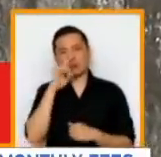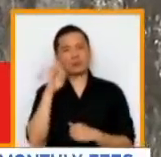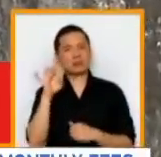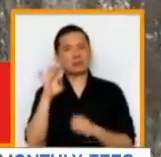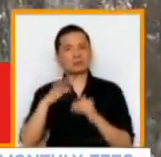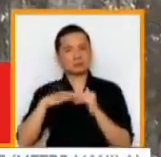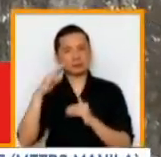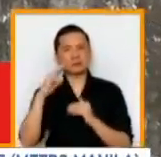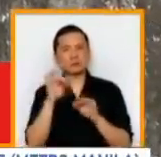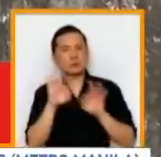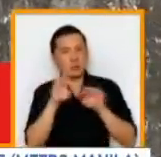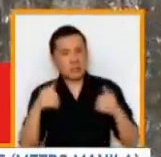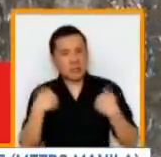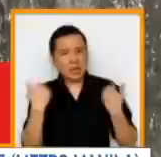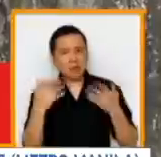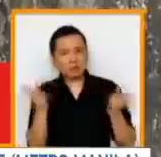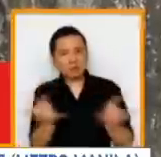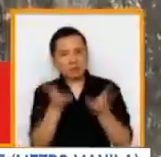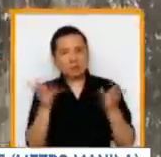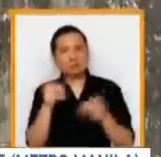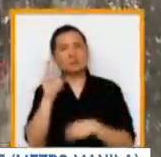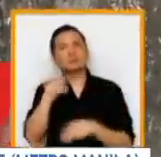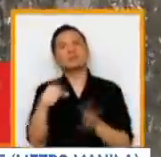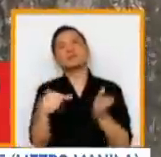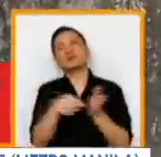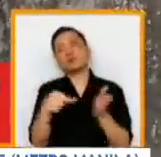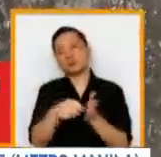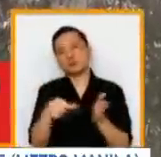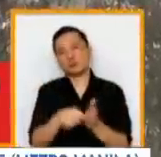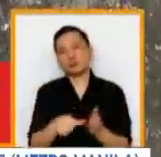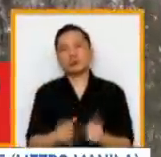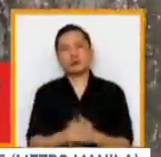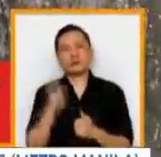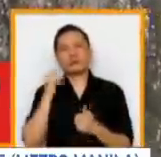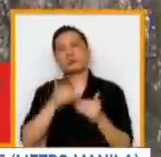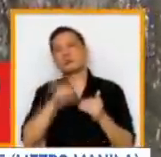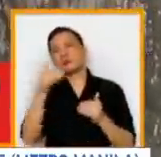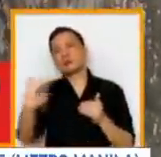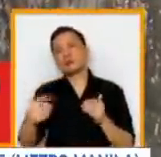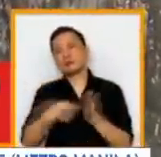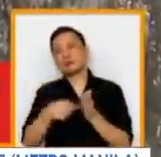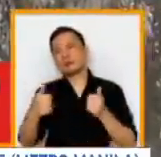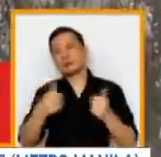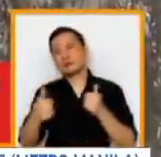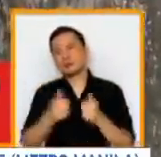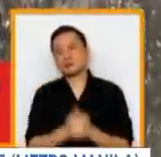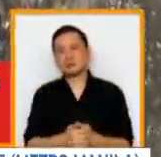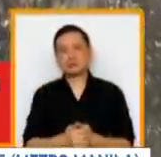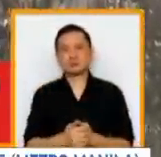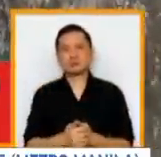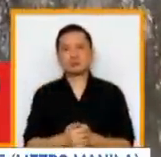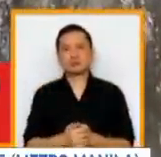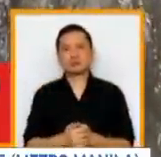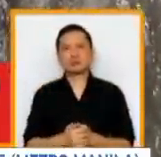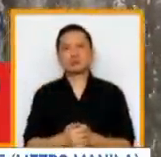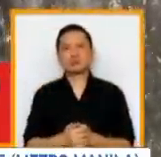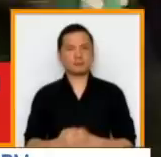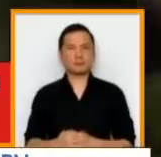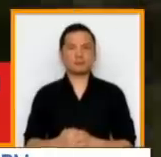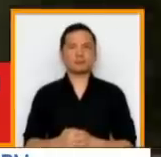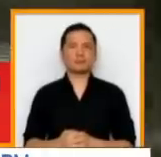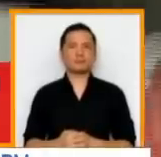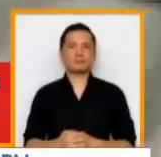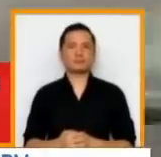ngayon makapag-rehistro na sila para sa darating na eleksyon para makabato yung mga katulad po